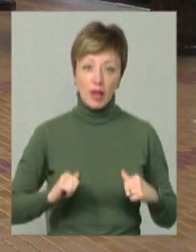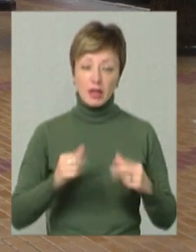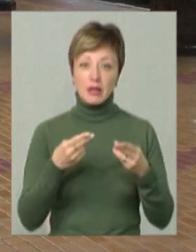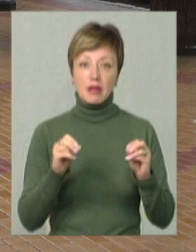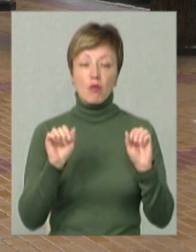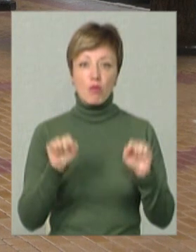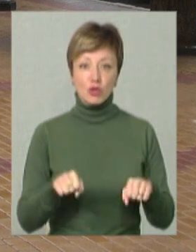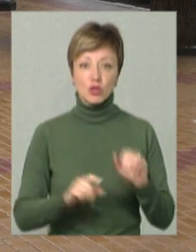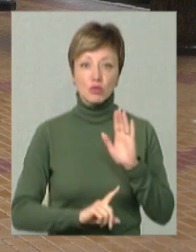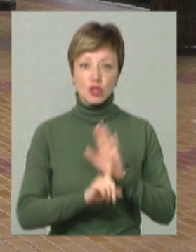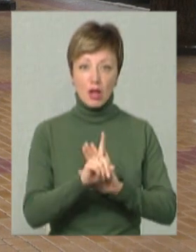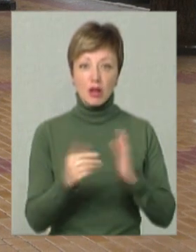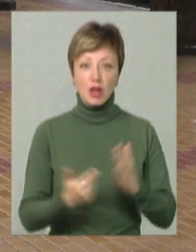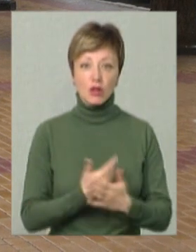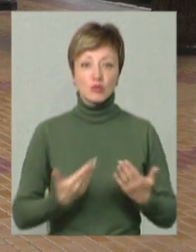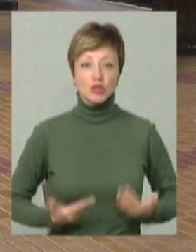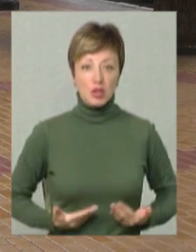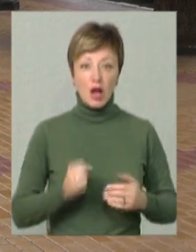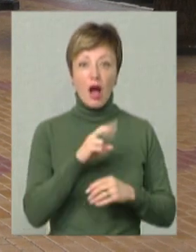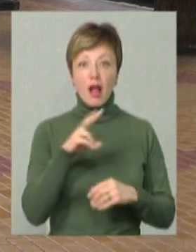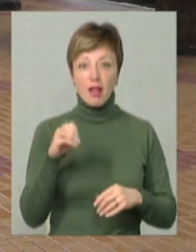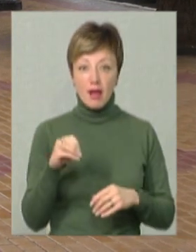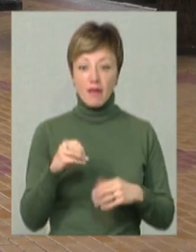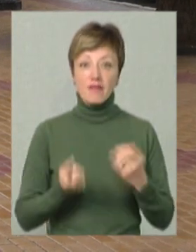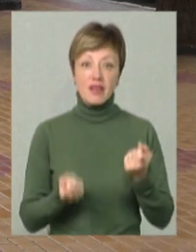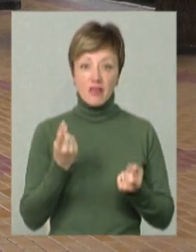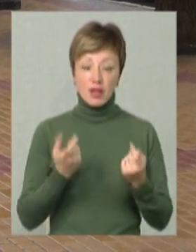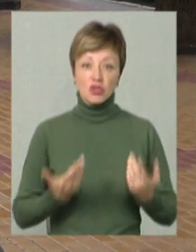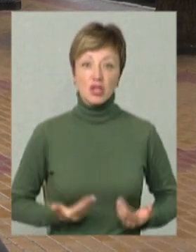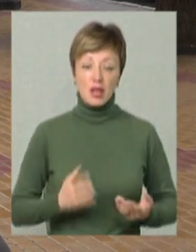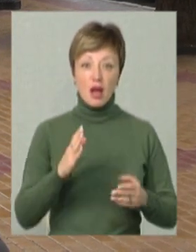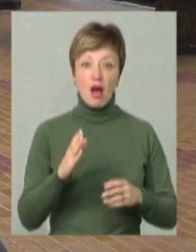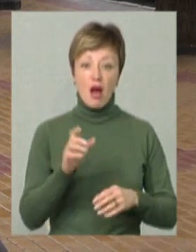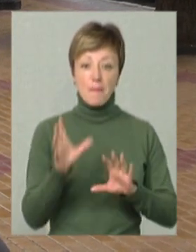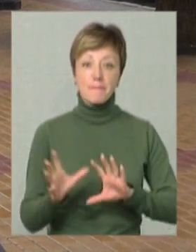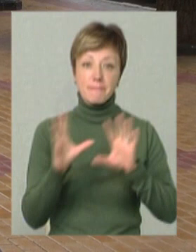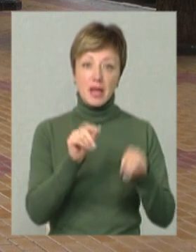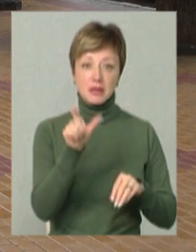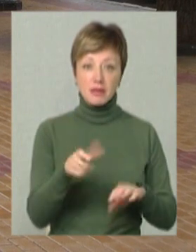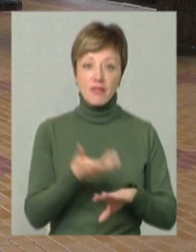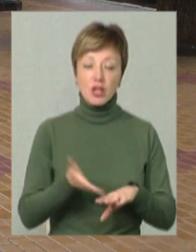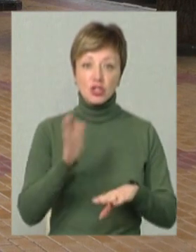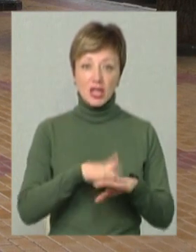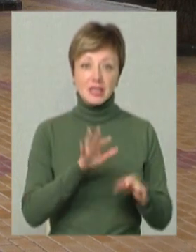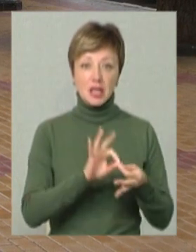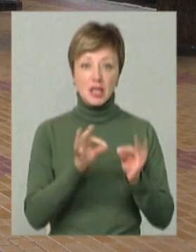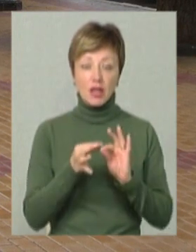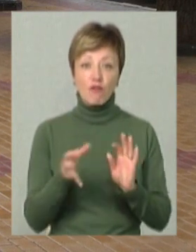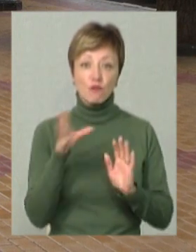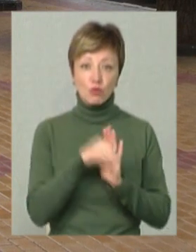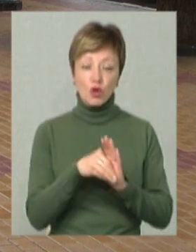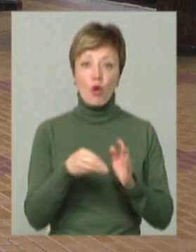можна починати наново життя. Втім, виявляється, життя переселенця важке, складне, у тому числі у